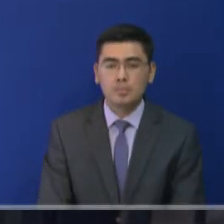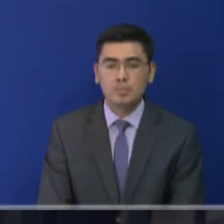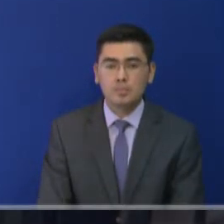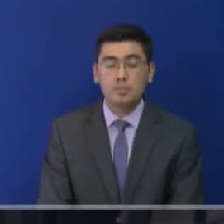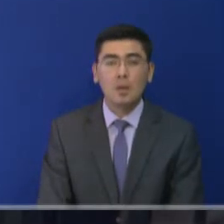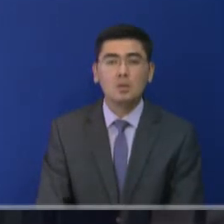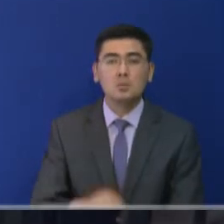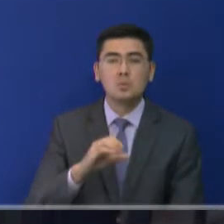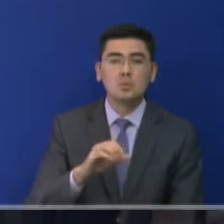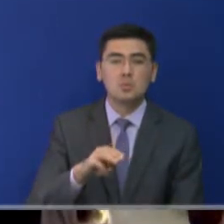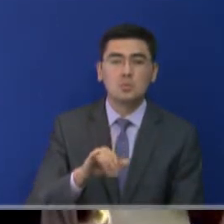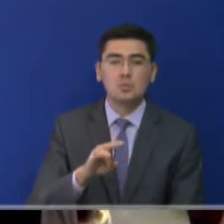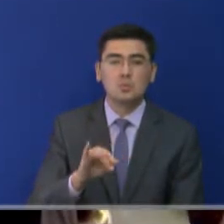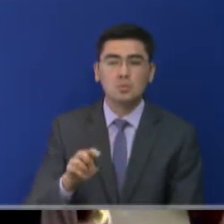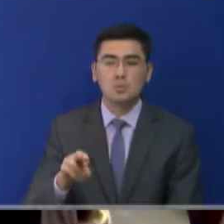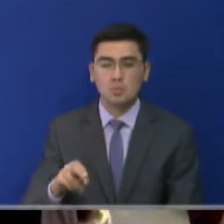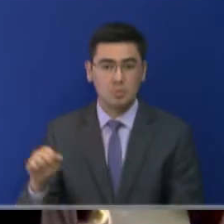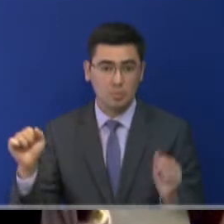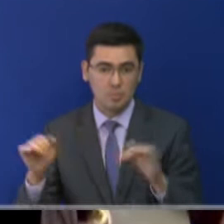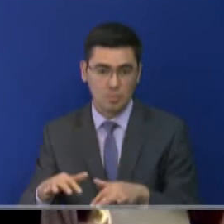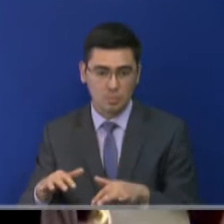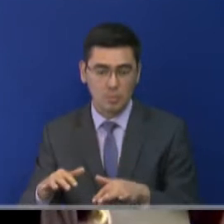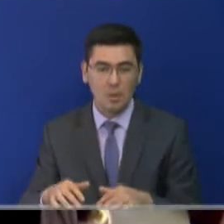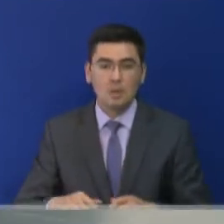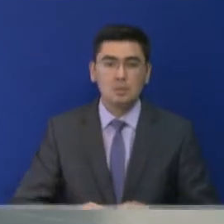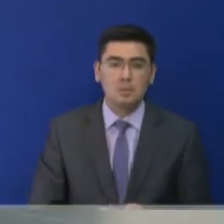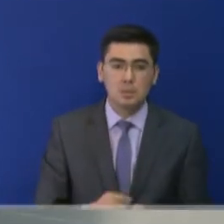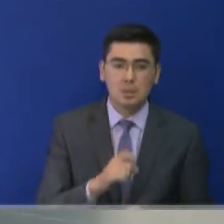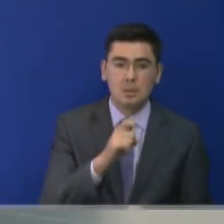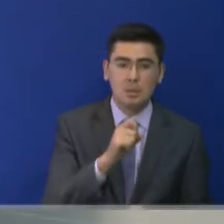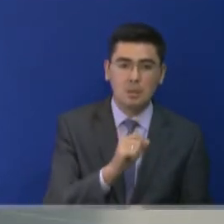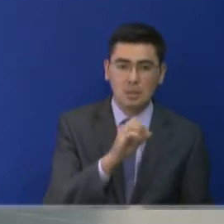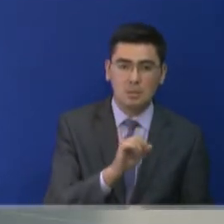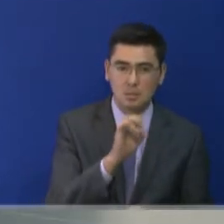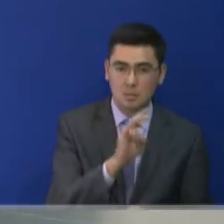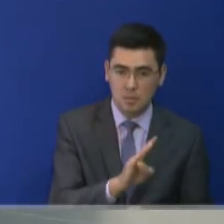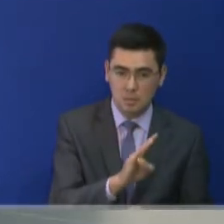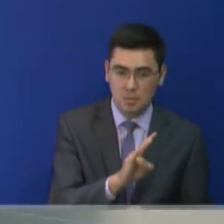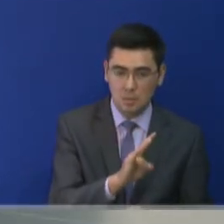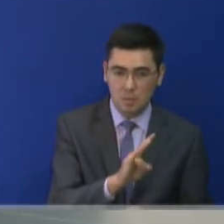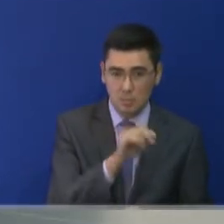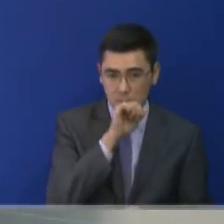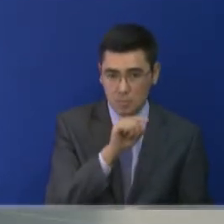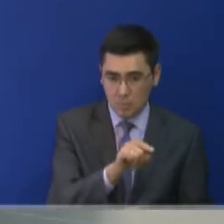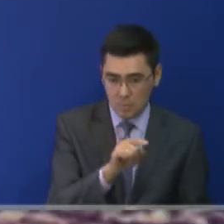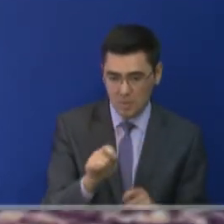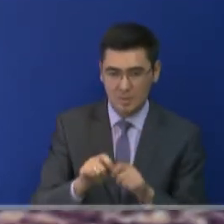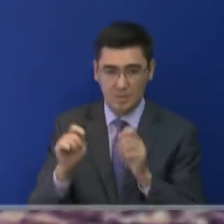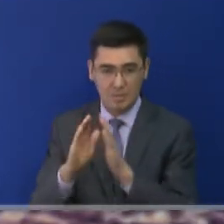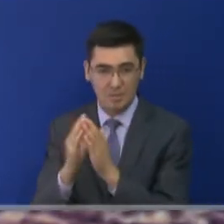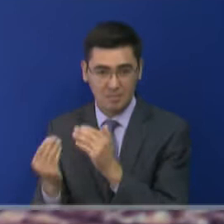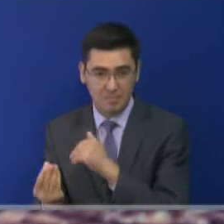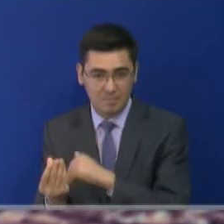студияда жалғасты. Мерейтой аясында биыл тұңғыш рет арна директоры Хасен Советқанұлының жетекшілігімен жарыққа шыққан «Алаштың